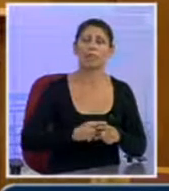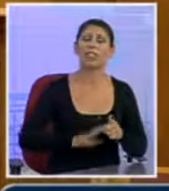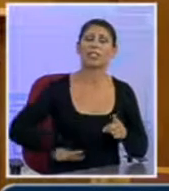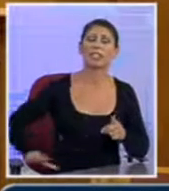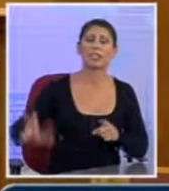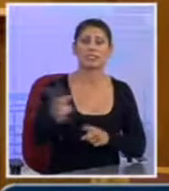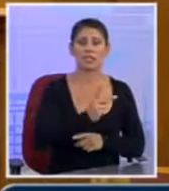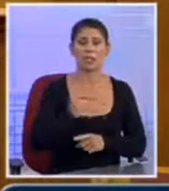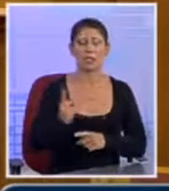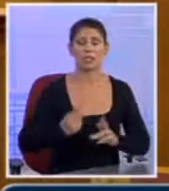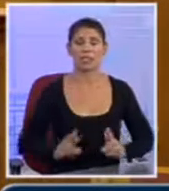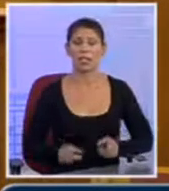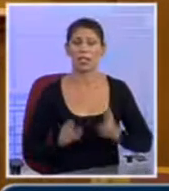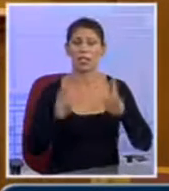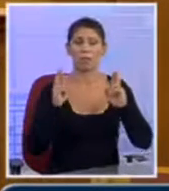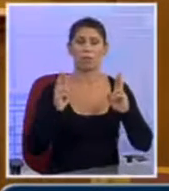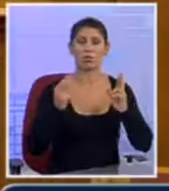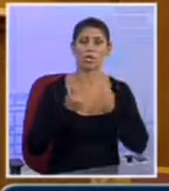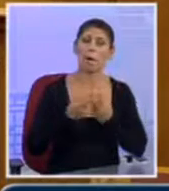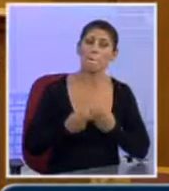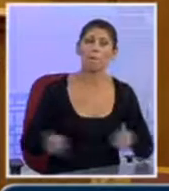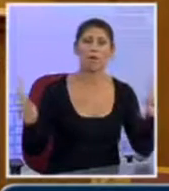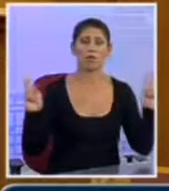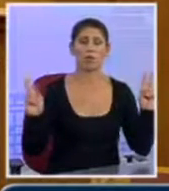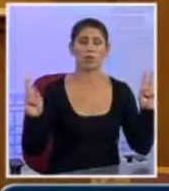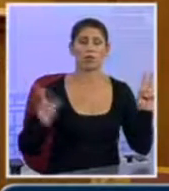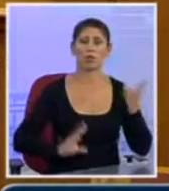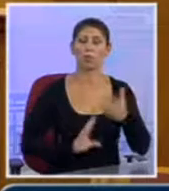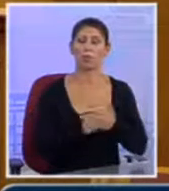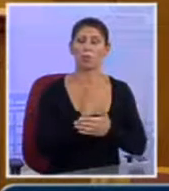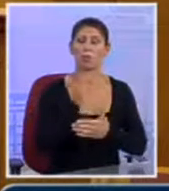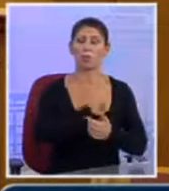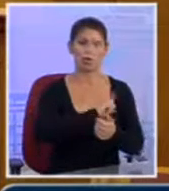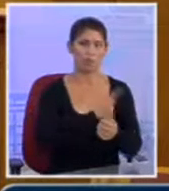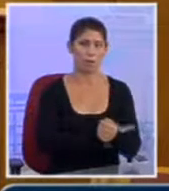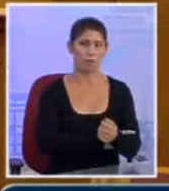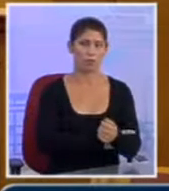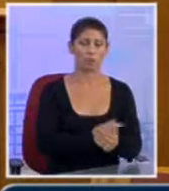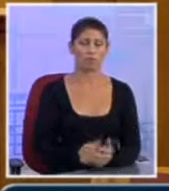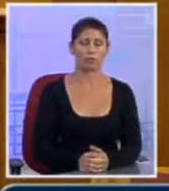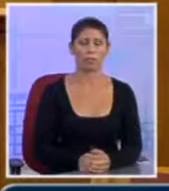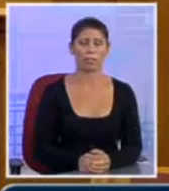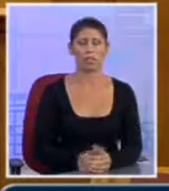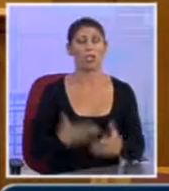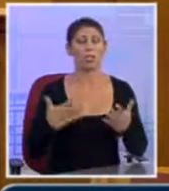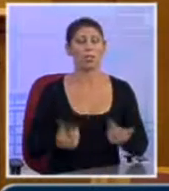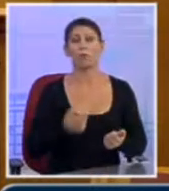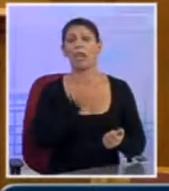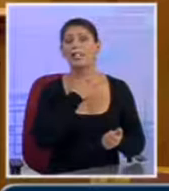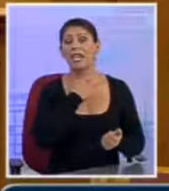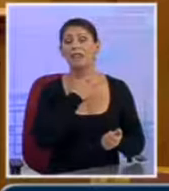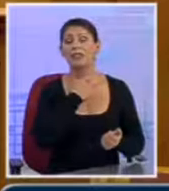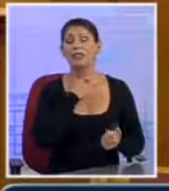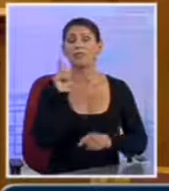κοινωνίας για ενεργοποίηση και απελευθέρωση των δημιουργικών της δυνάμεων. Έχουμε ανάγκη